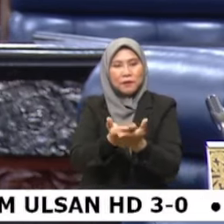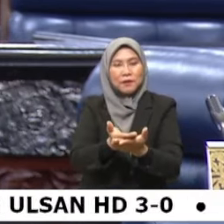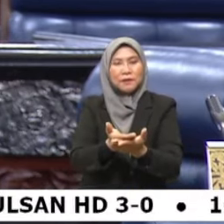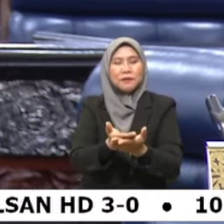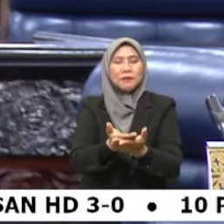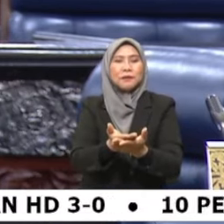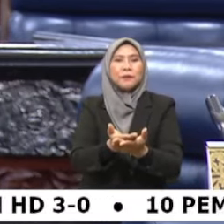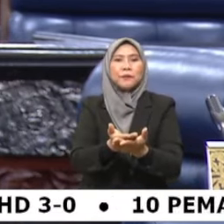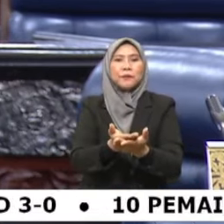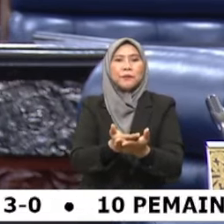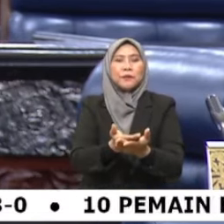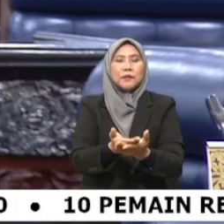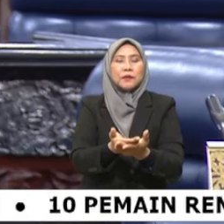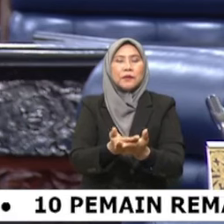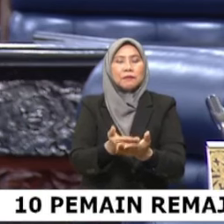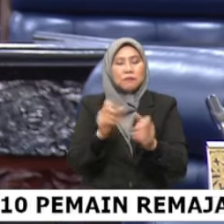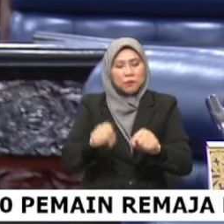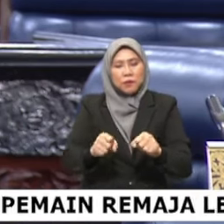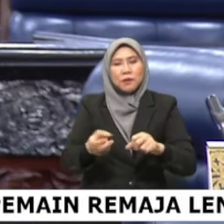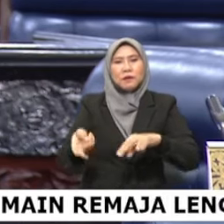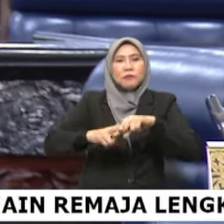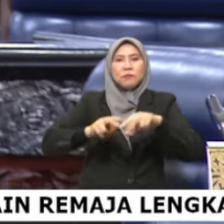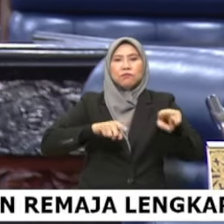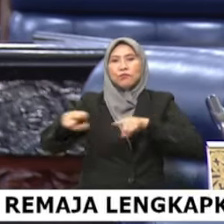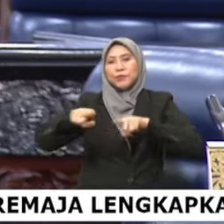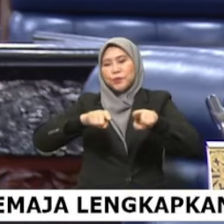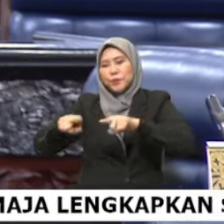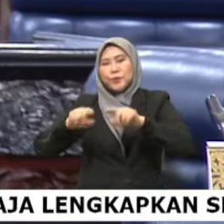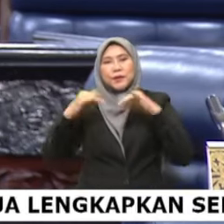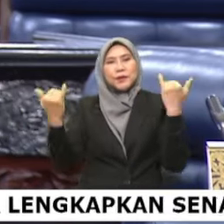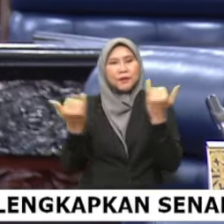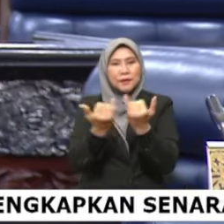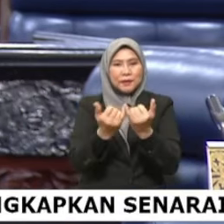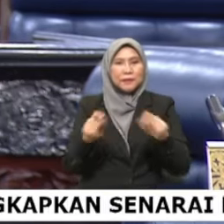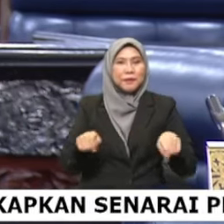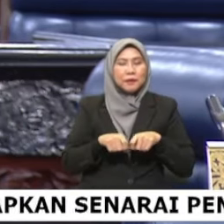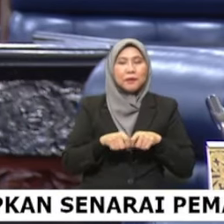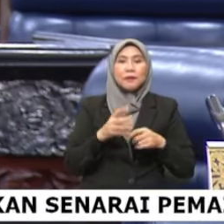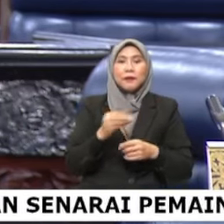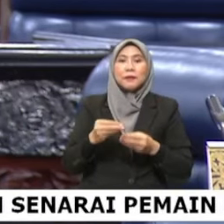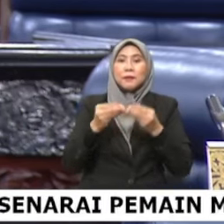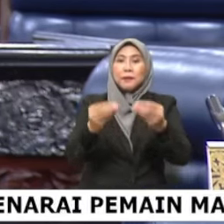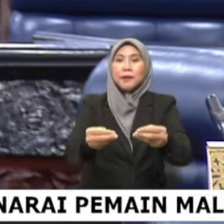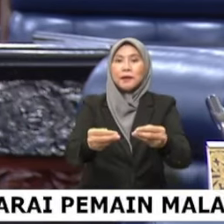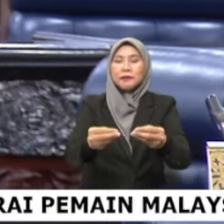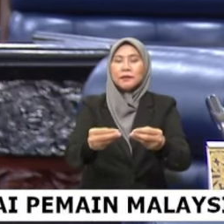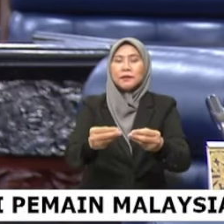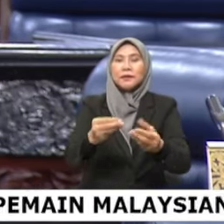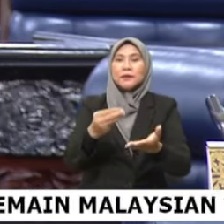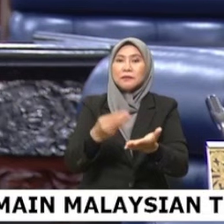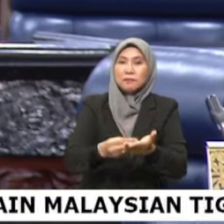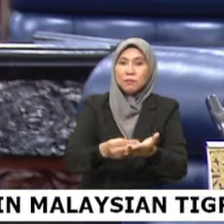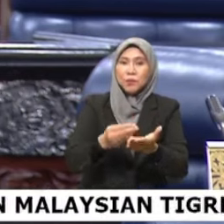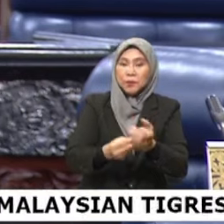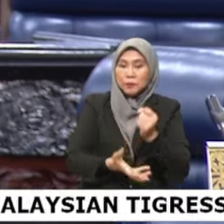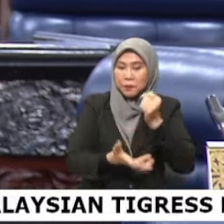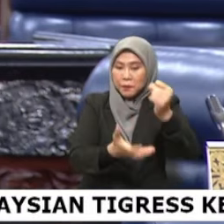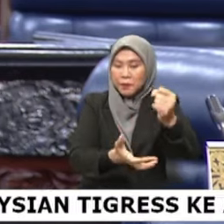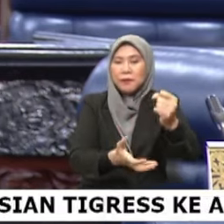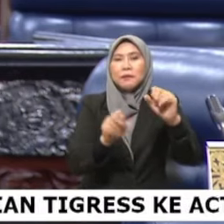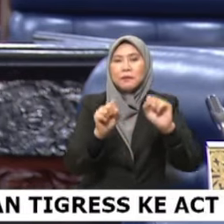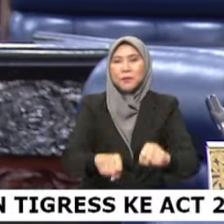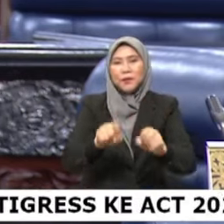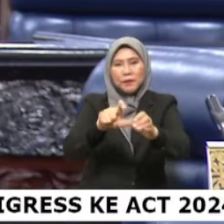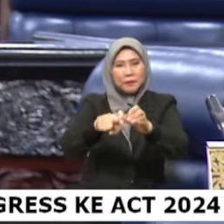insentif dapat meningkatkan daya saing syarikat tempatan. Selain itu, pemberian insentif yang berimpak tinggi ini akan dapat